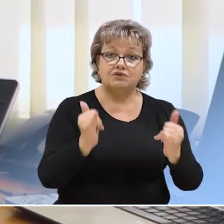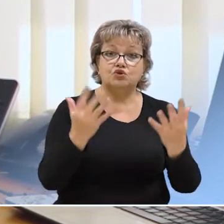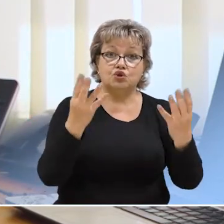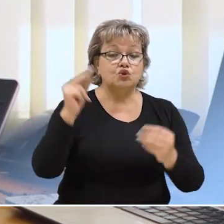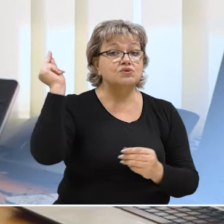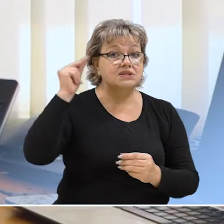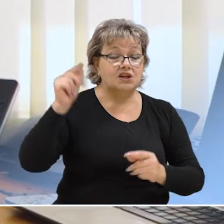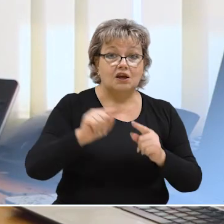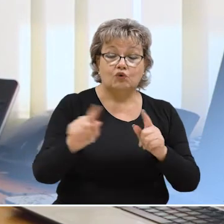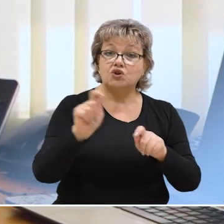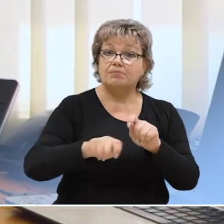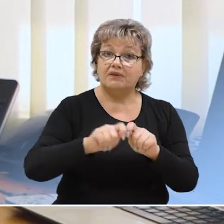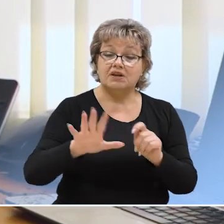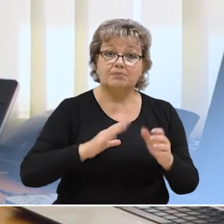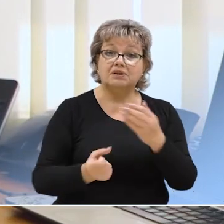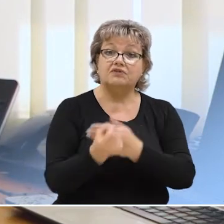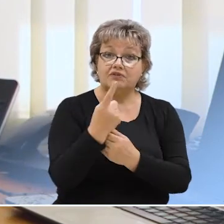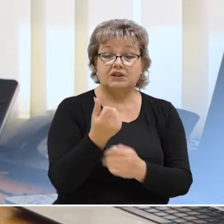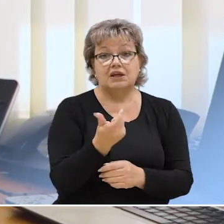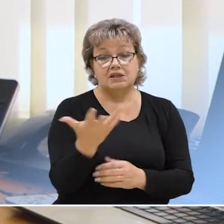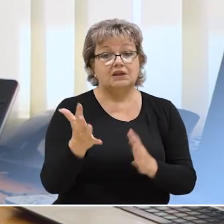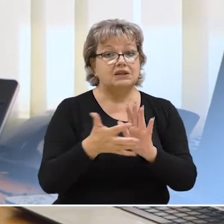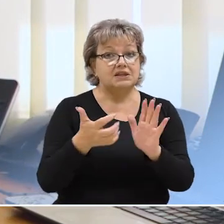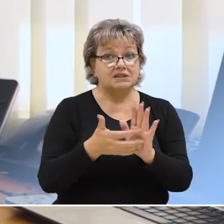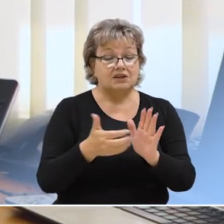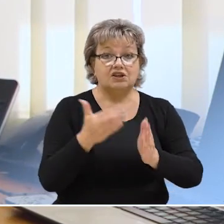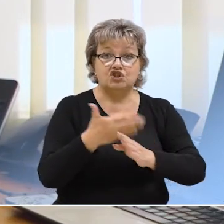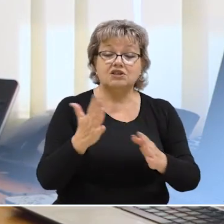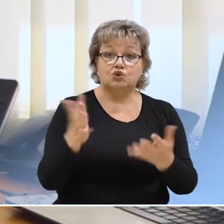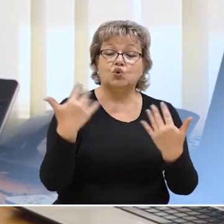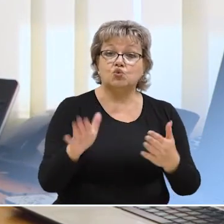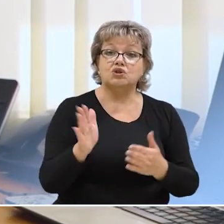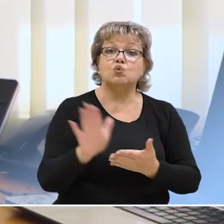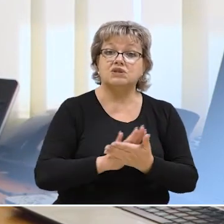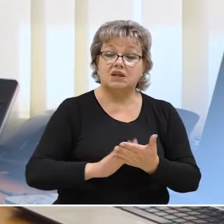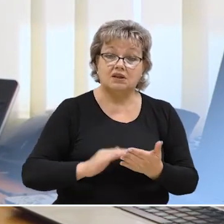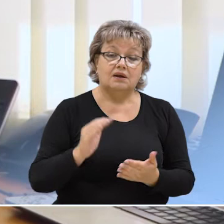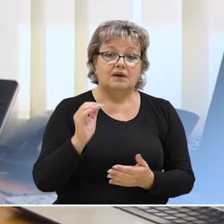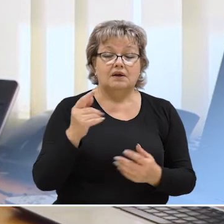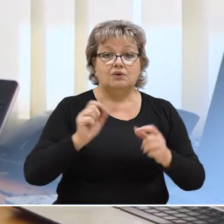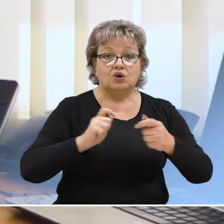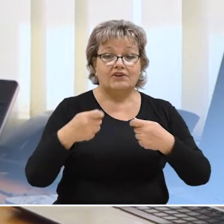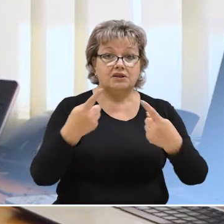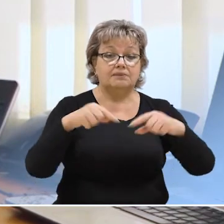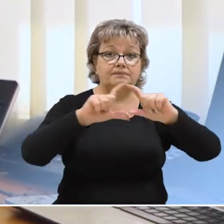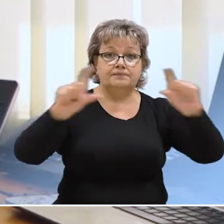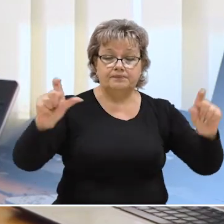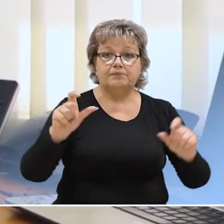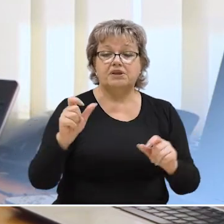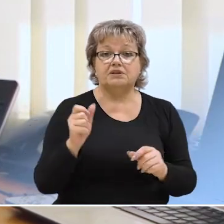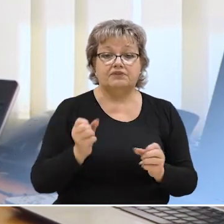мероприятия, посвященные Дню знаний. В ходе проверок был выявлен ряд недостатков, часть которых уже устранена руководителем